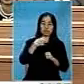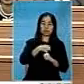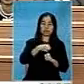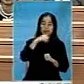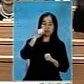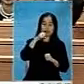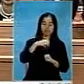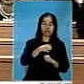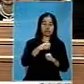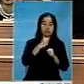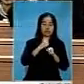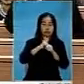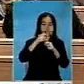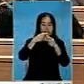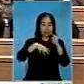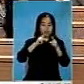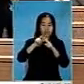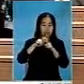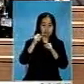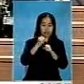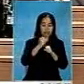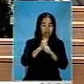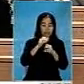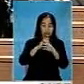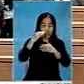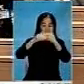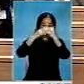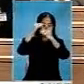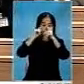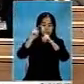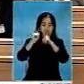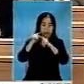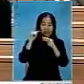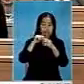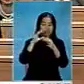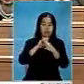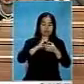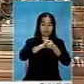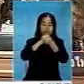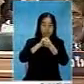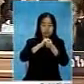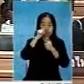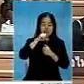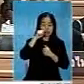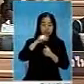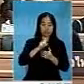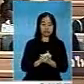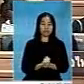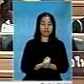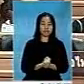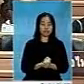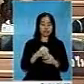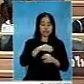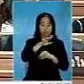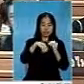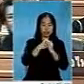จะเห็นทุกสิ่งทุกอย่างเดินหน้าเพื่อจะนำไปสู่บรรยากาศแห่งความสามัคคีปรองดองพวกเ